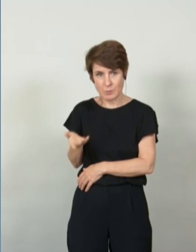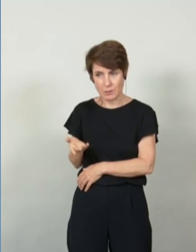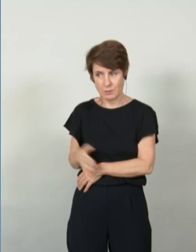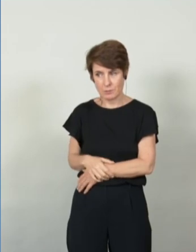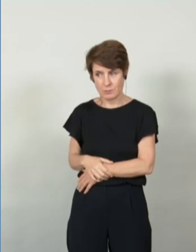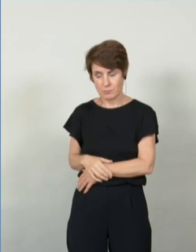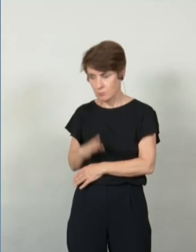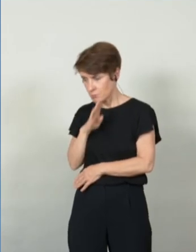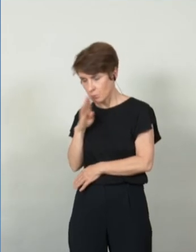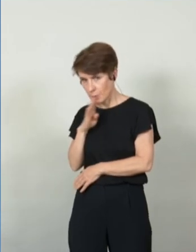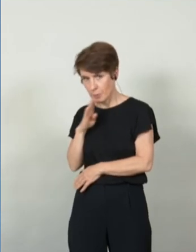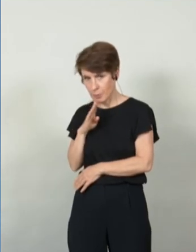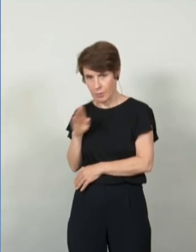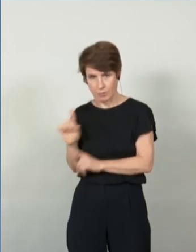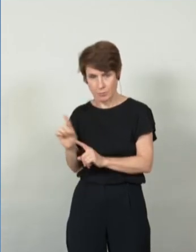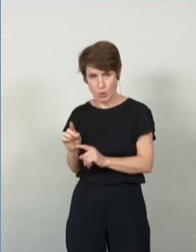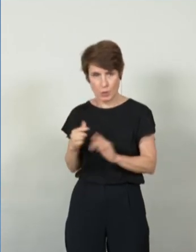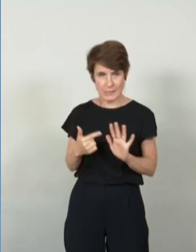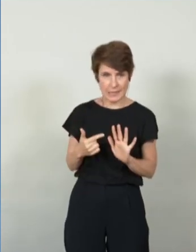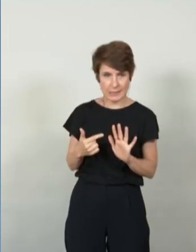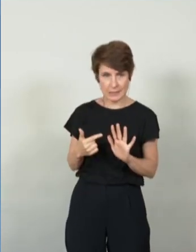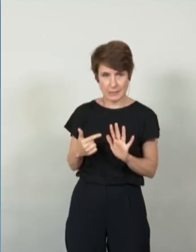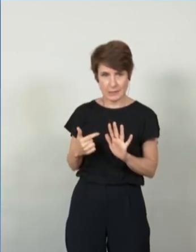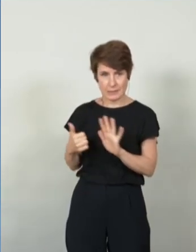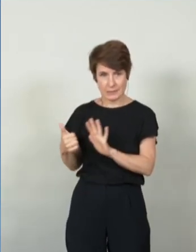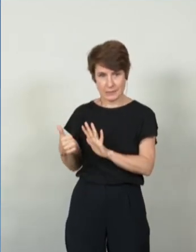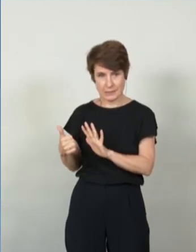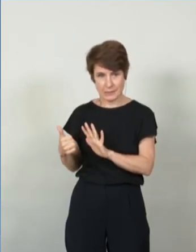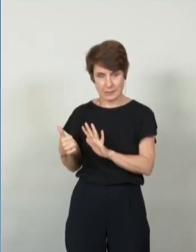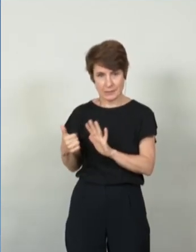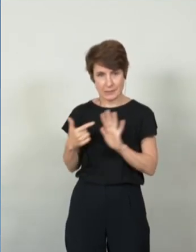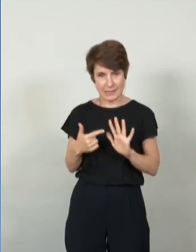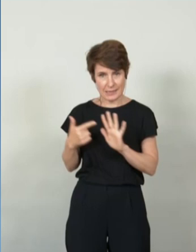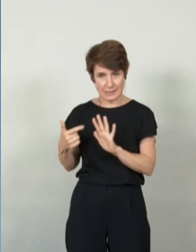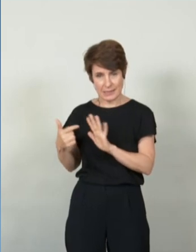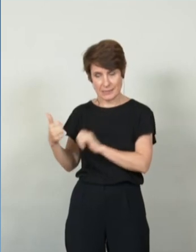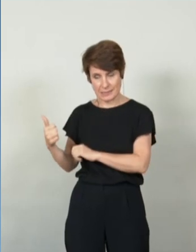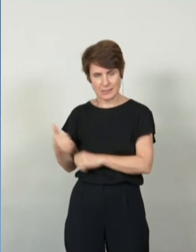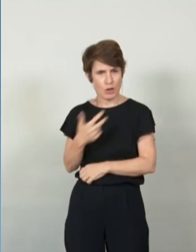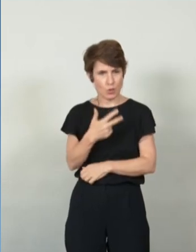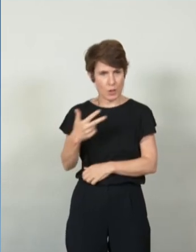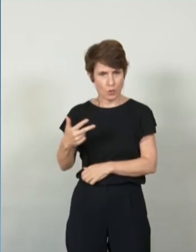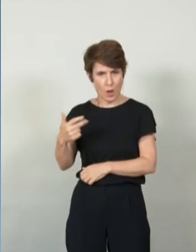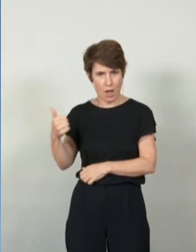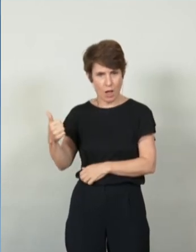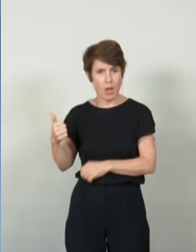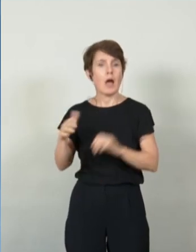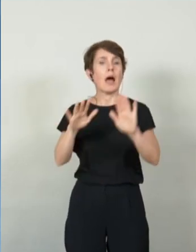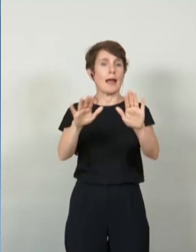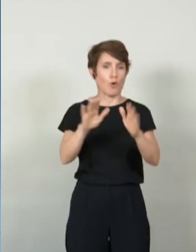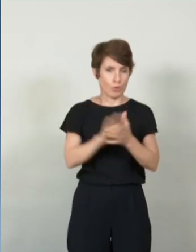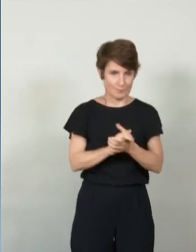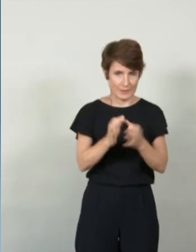7 6 donc là c'est le eux ils sont 7 7 6 très bien alors nous avons